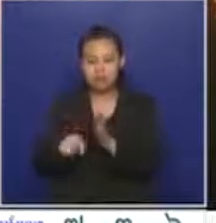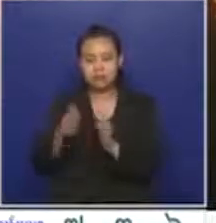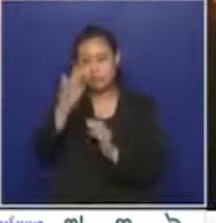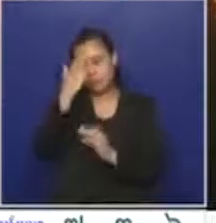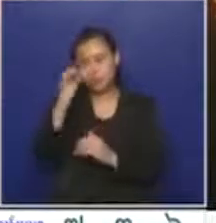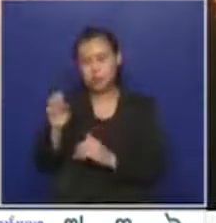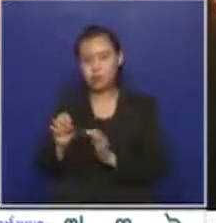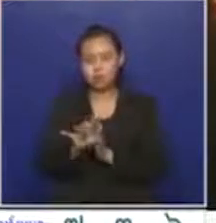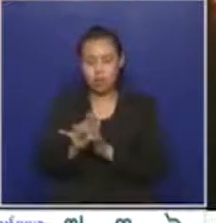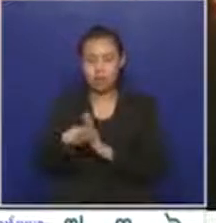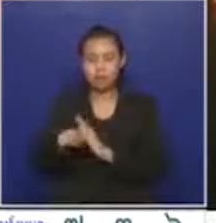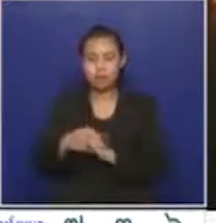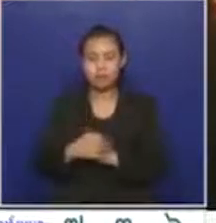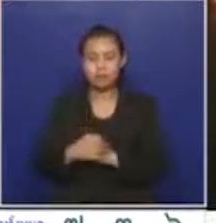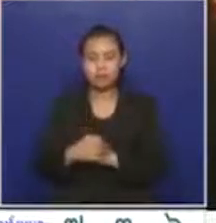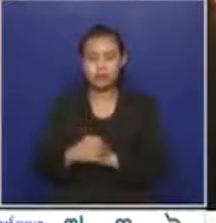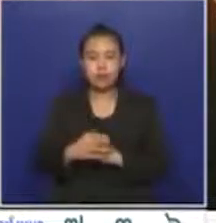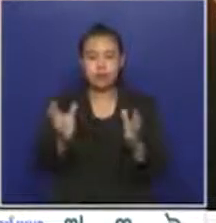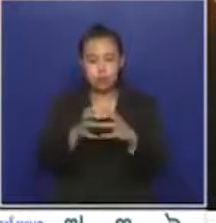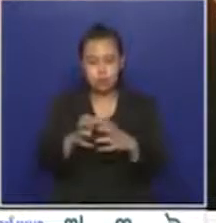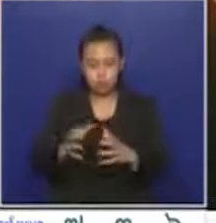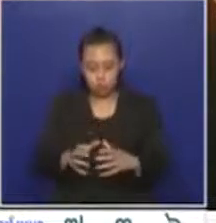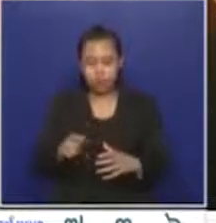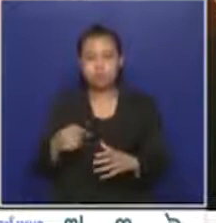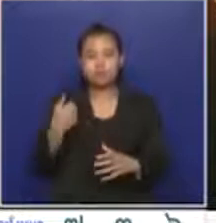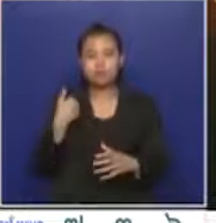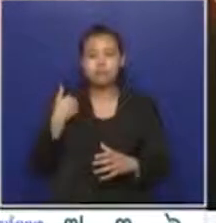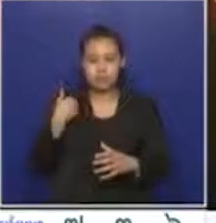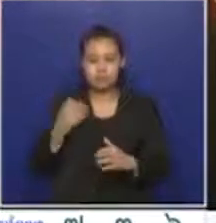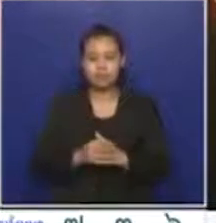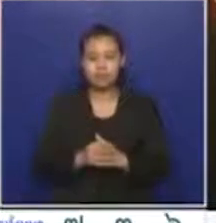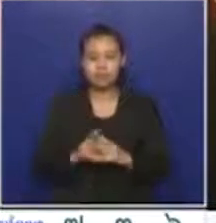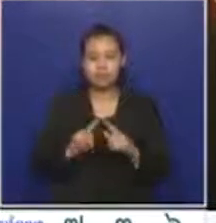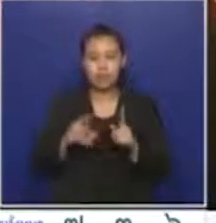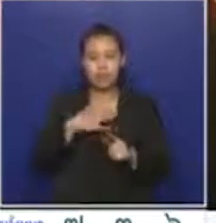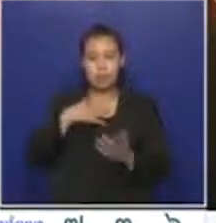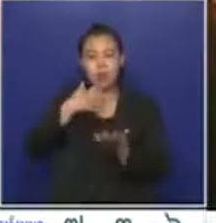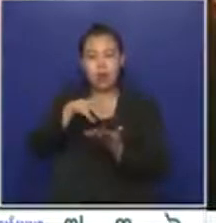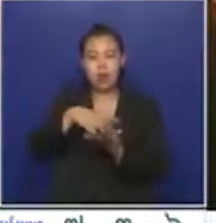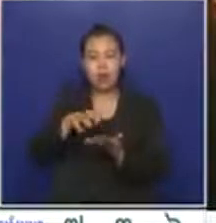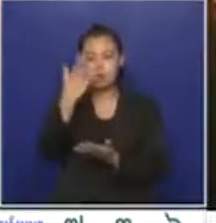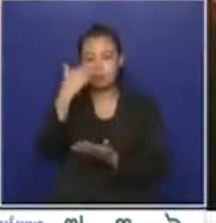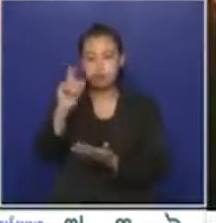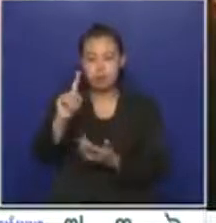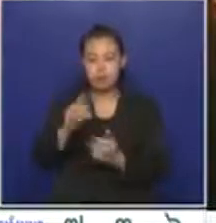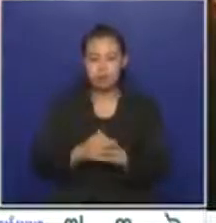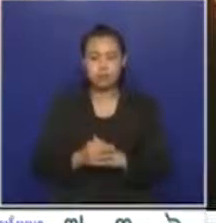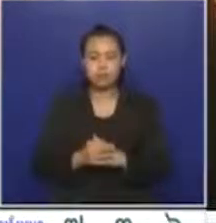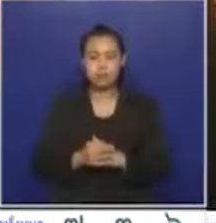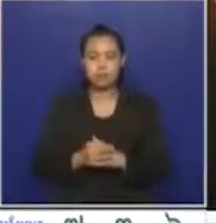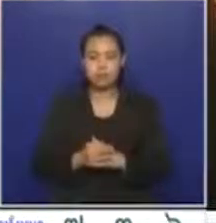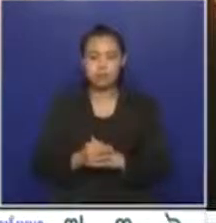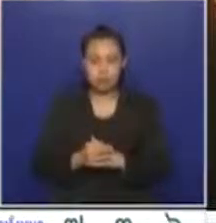ลงนี้ก็ได้มีการสงวนสิทธิ์ภาษีกลุ่มต่างๆเหล่านี้เอาไว้แล้วแต่ที่ผมหยิบยกขึ้นมาพูดอีกครั้งหนึ่งในวันนี้ก็เพราะผมเชื่อเหลือ